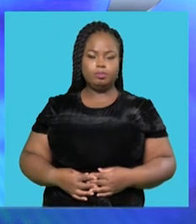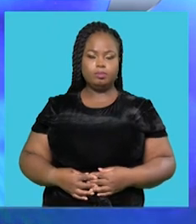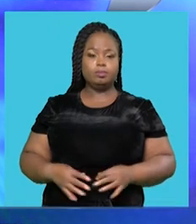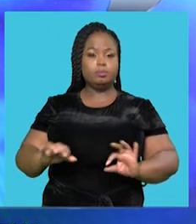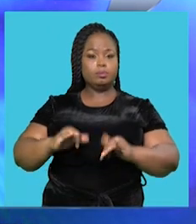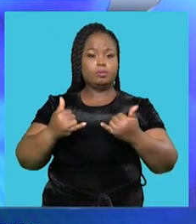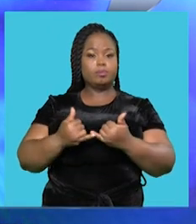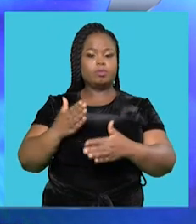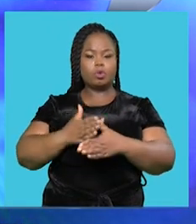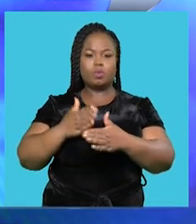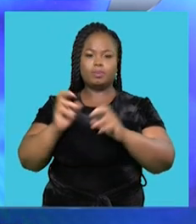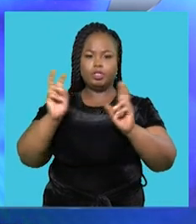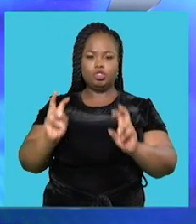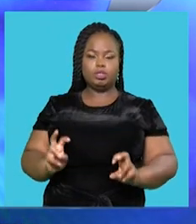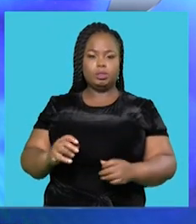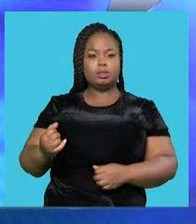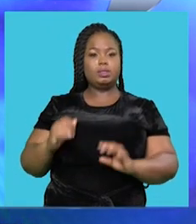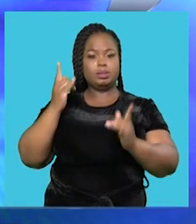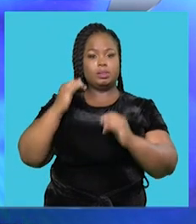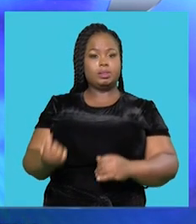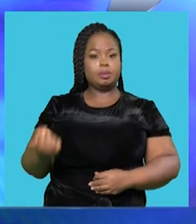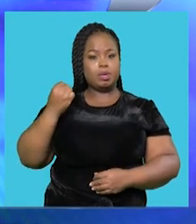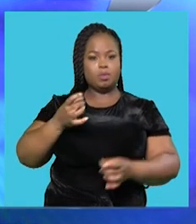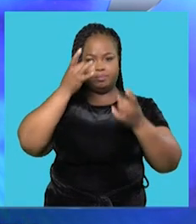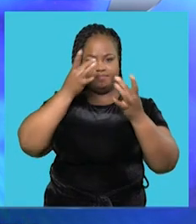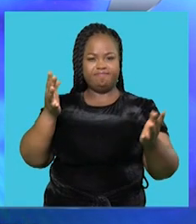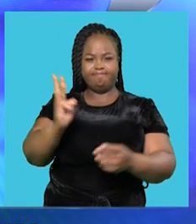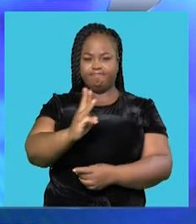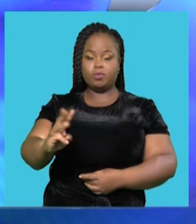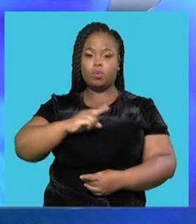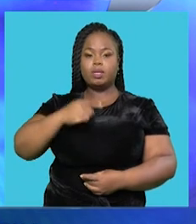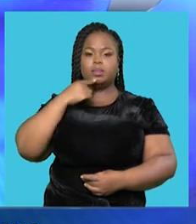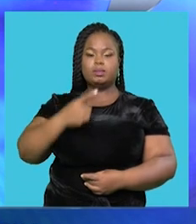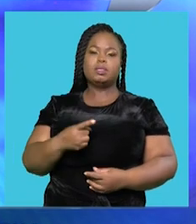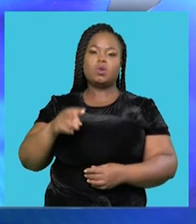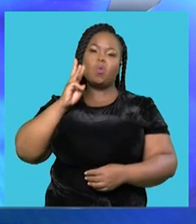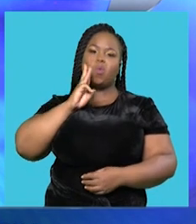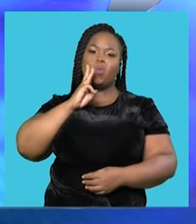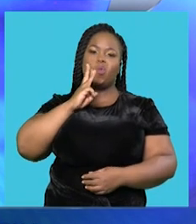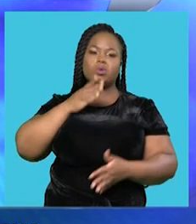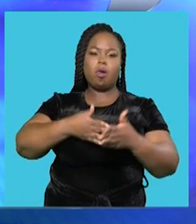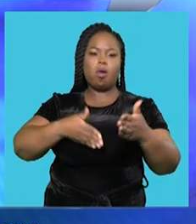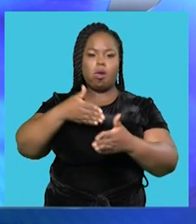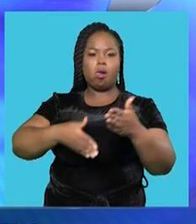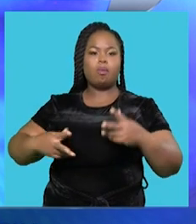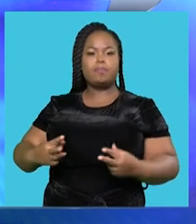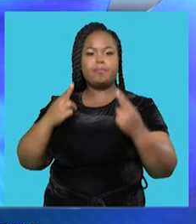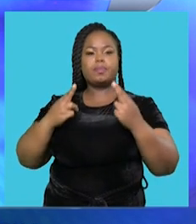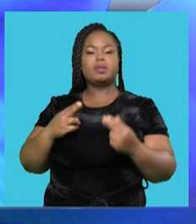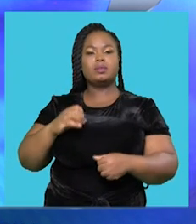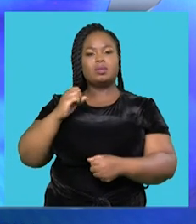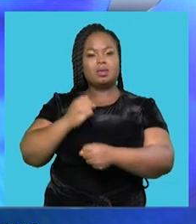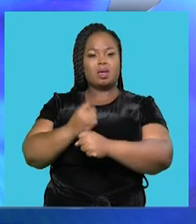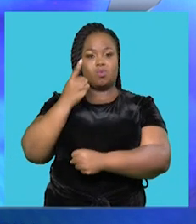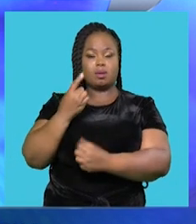Inkampani esebenza ngombane, iCity Power ikhuphe isilumkiso malunga nokuphazamiseka konikezelo lwamanzi kwiindawo ezithile zase Goli,